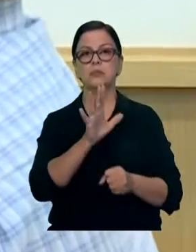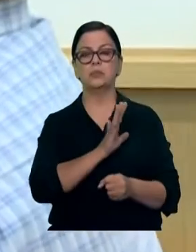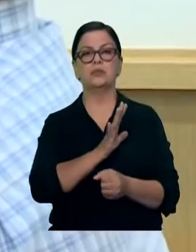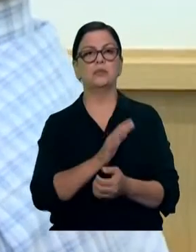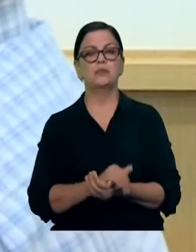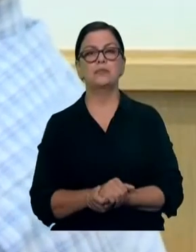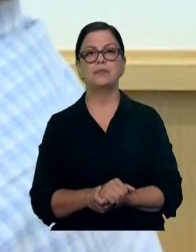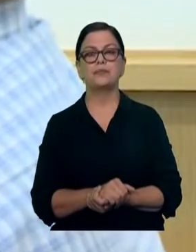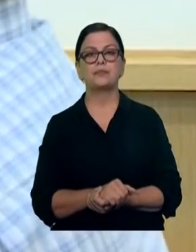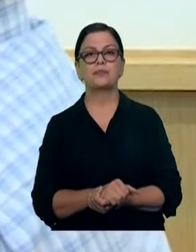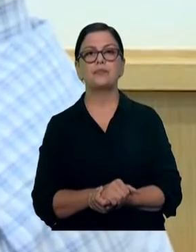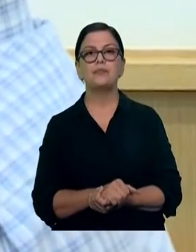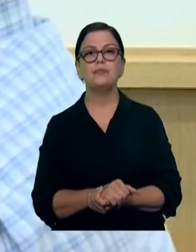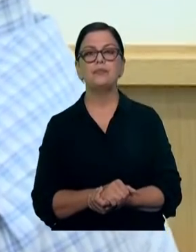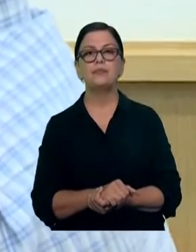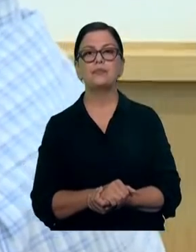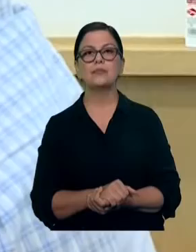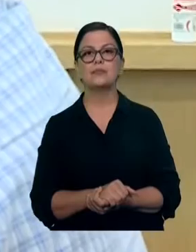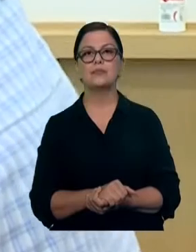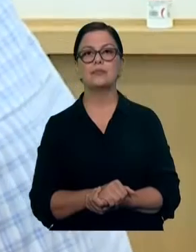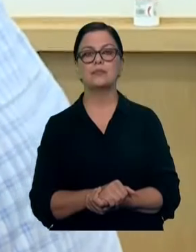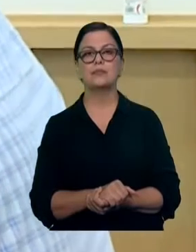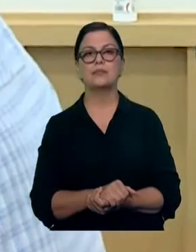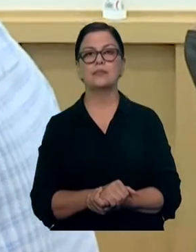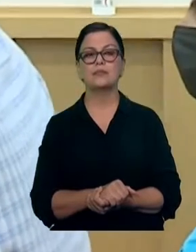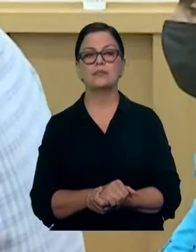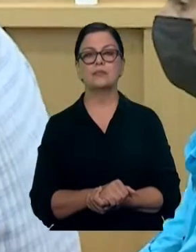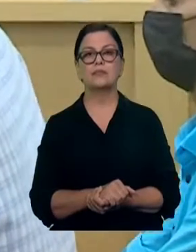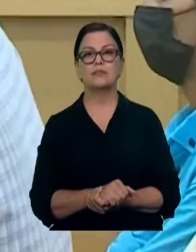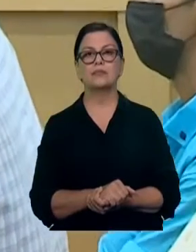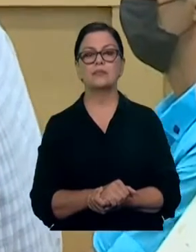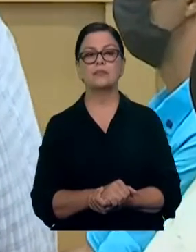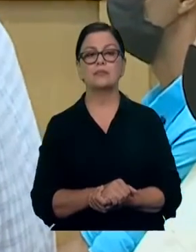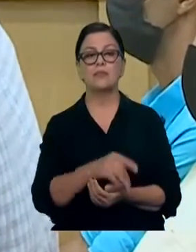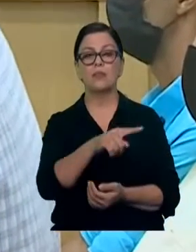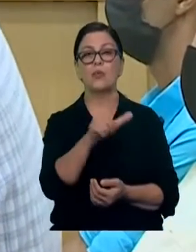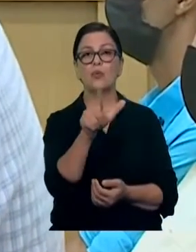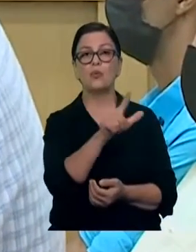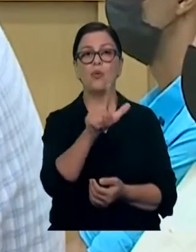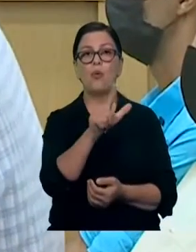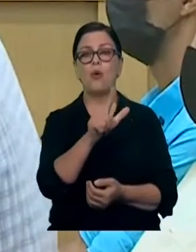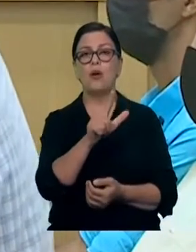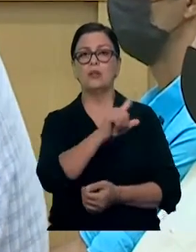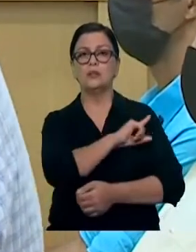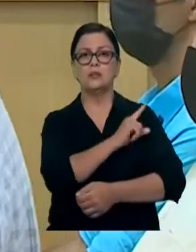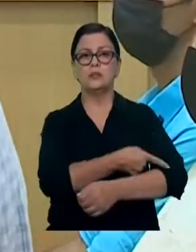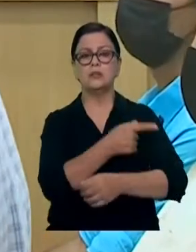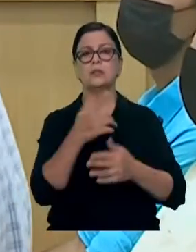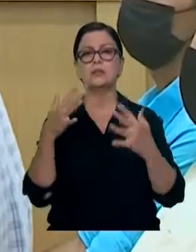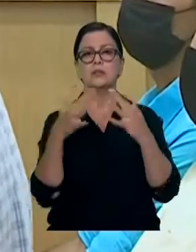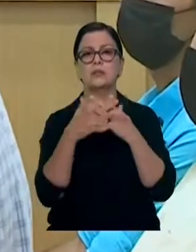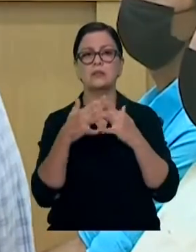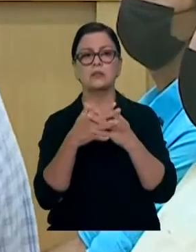Bunlara fədail deyirlər, fədail. Bunlar güclü döyüşçülər, güya təlim